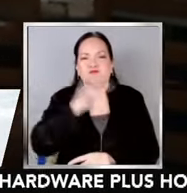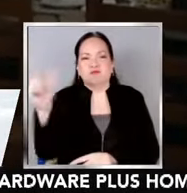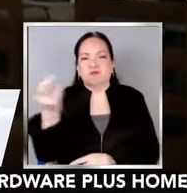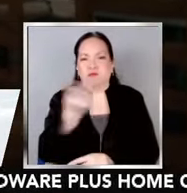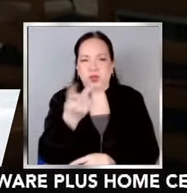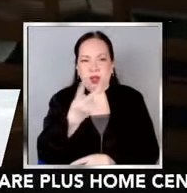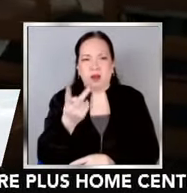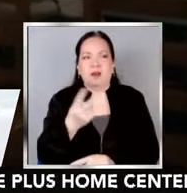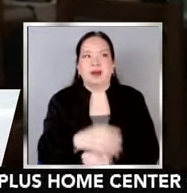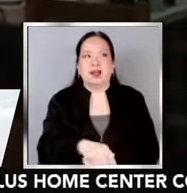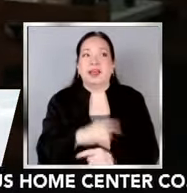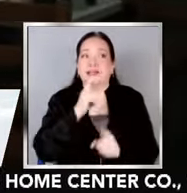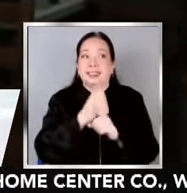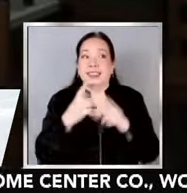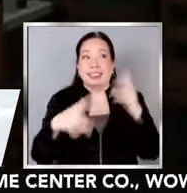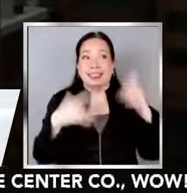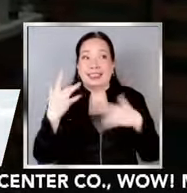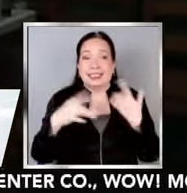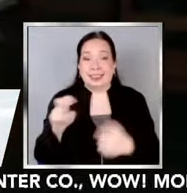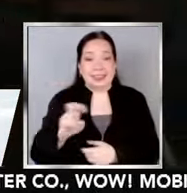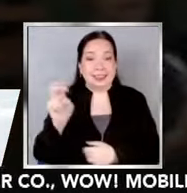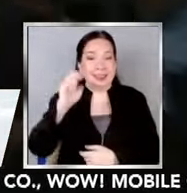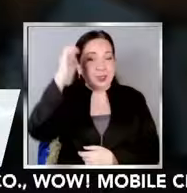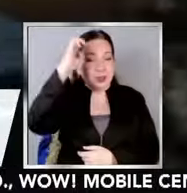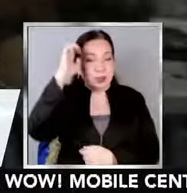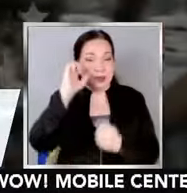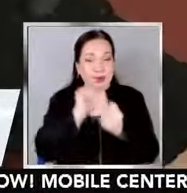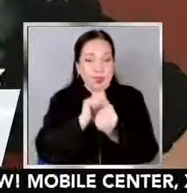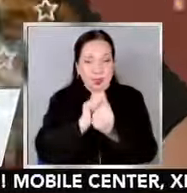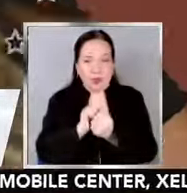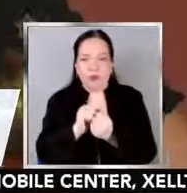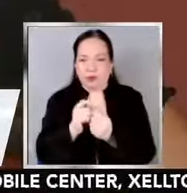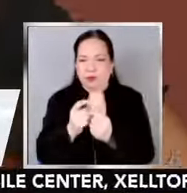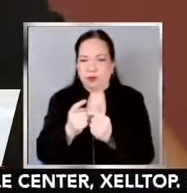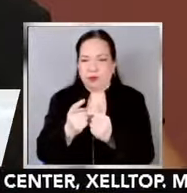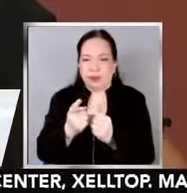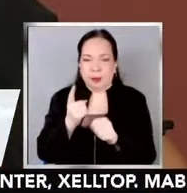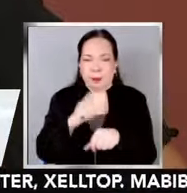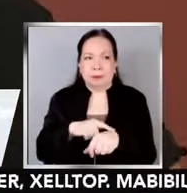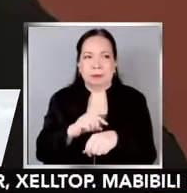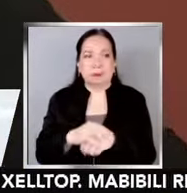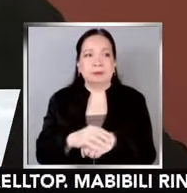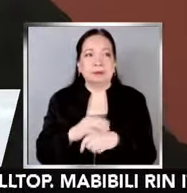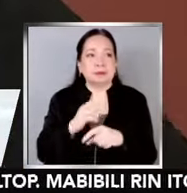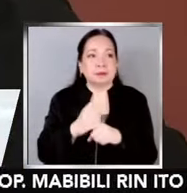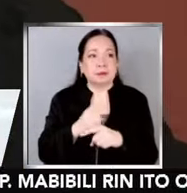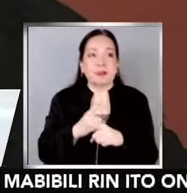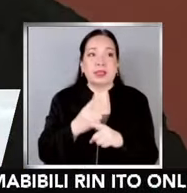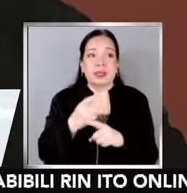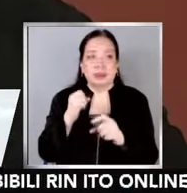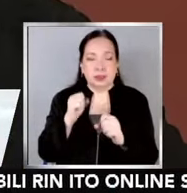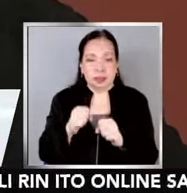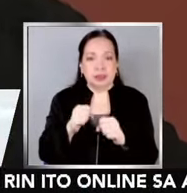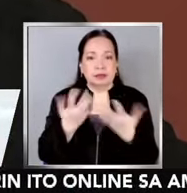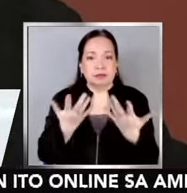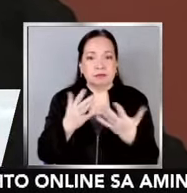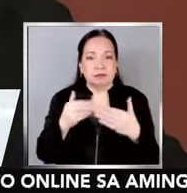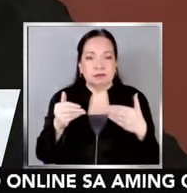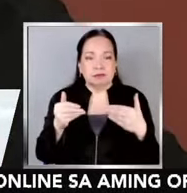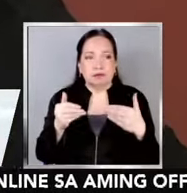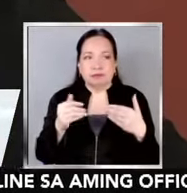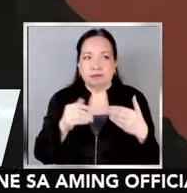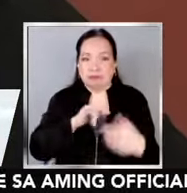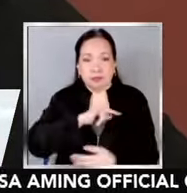raw silang mag-travel to Europe together for the first time. The fact that we are able to go there for work and to go